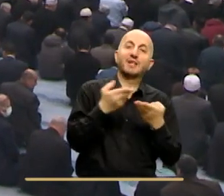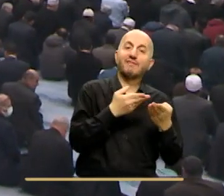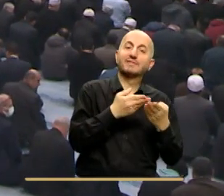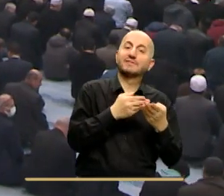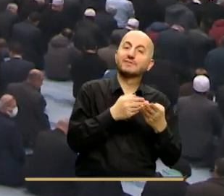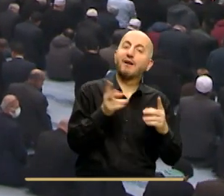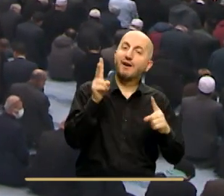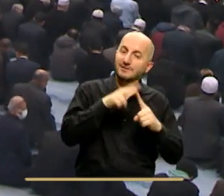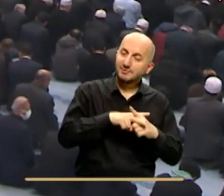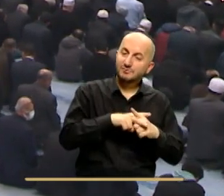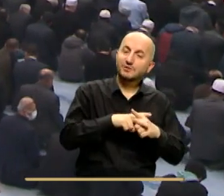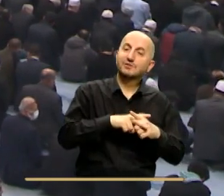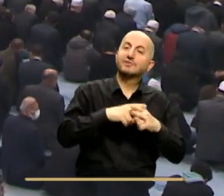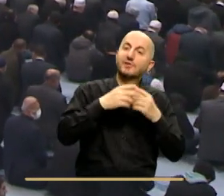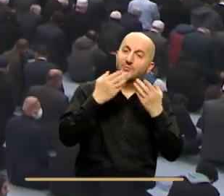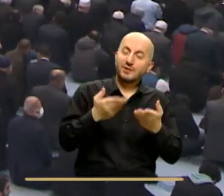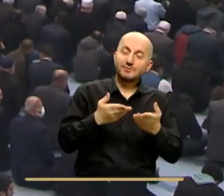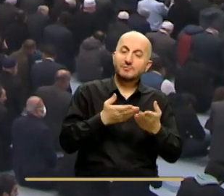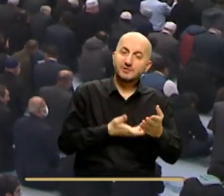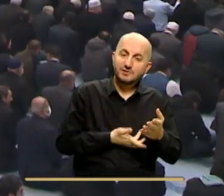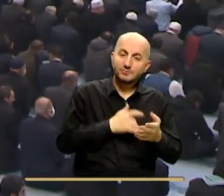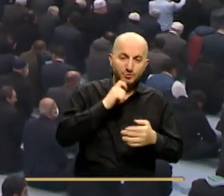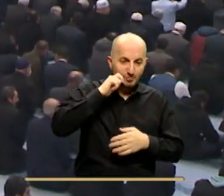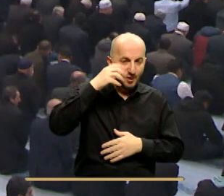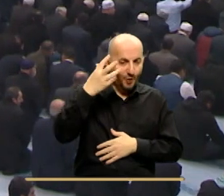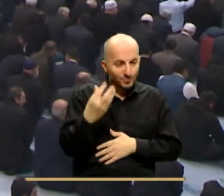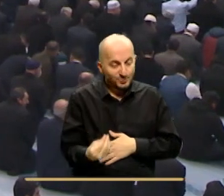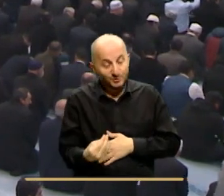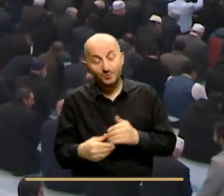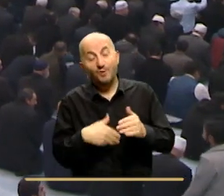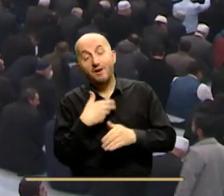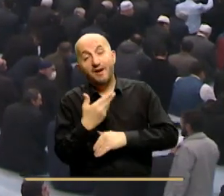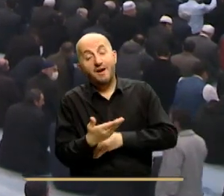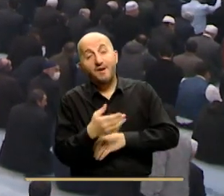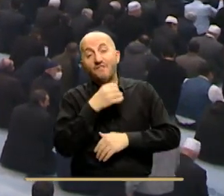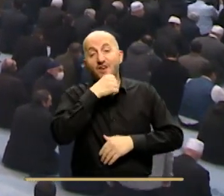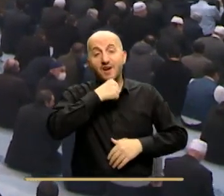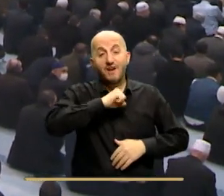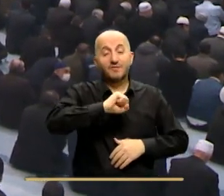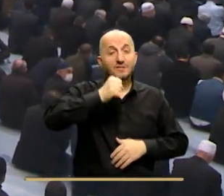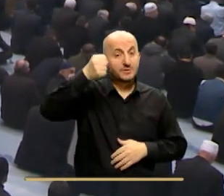icabet etmiş ve hidayete ermiş. Sonra Firavun'un